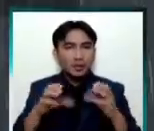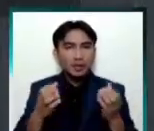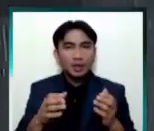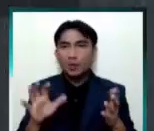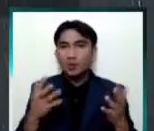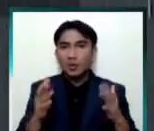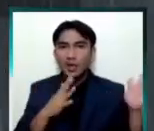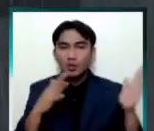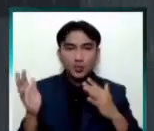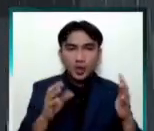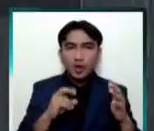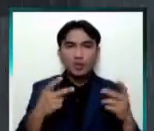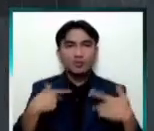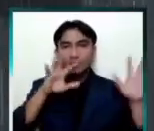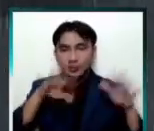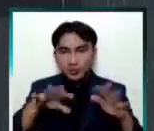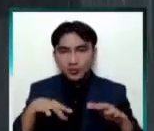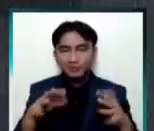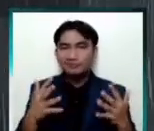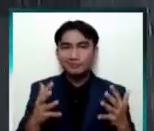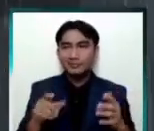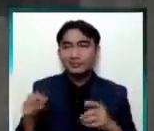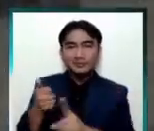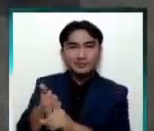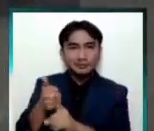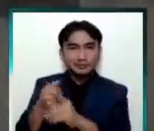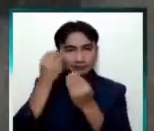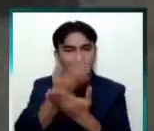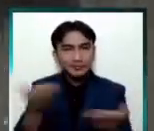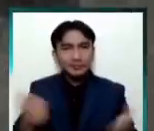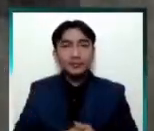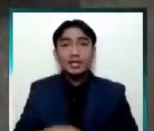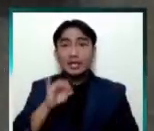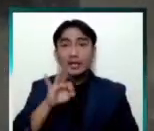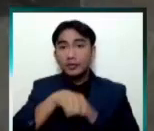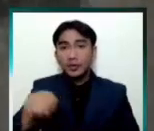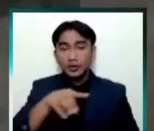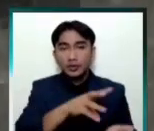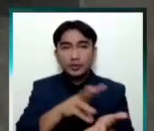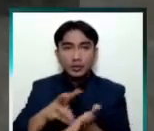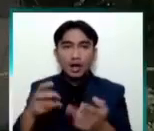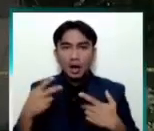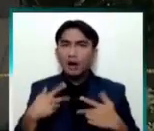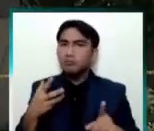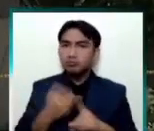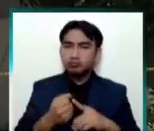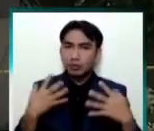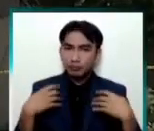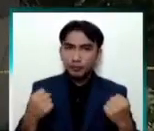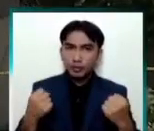heavy rainfall warning o flood warning. Kung ang lugar nyo naman ay nakaranas ng intensity 5 o mas malakas pang